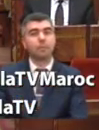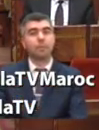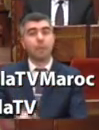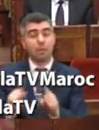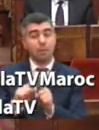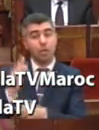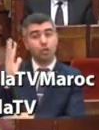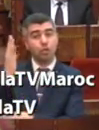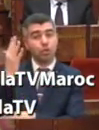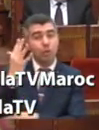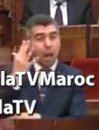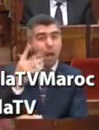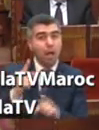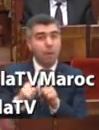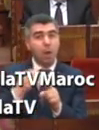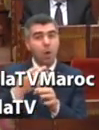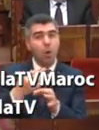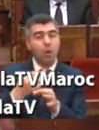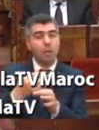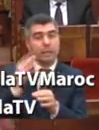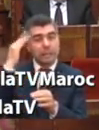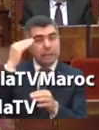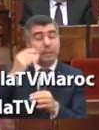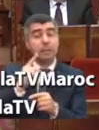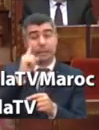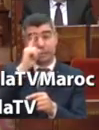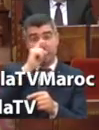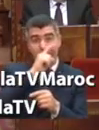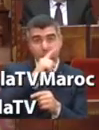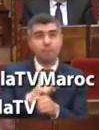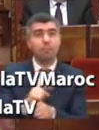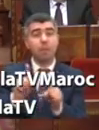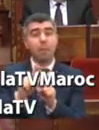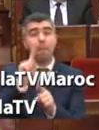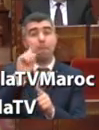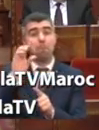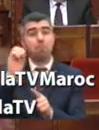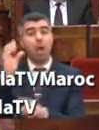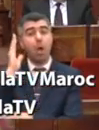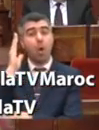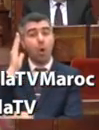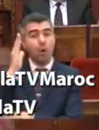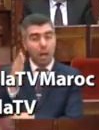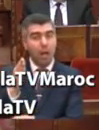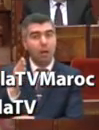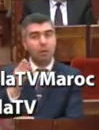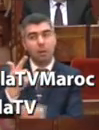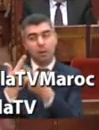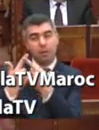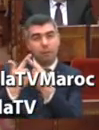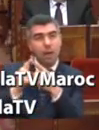بشجر ديال الأرقان، وما أدرك ما شجرة الأرقان. الخسائر لحقت بمئات الهكتارات من شجر الصبار،